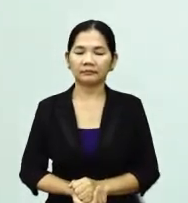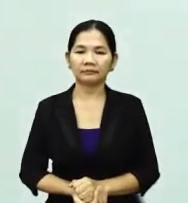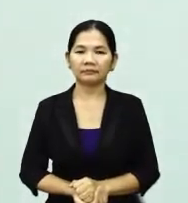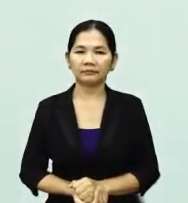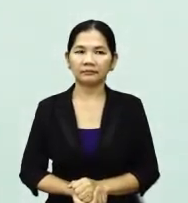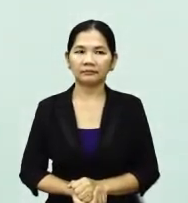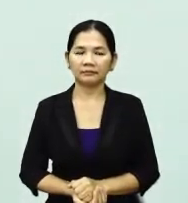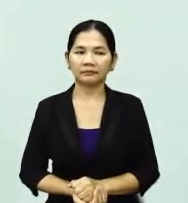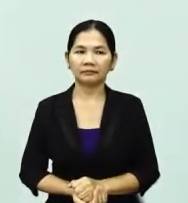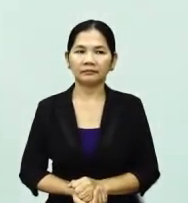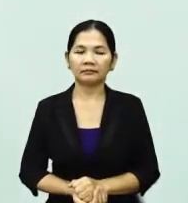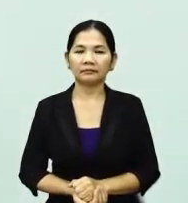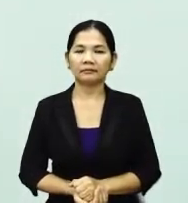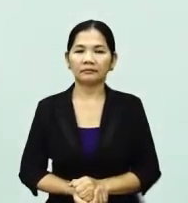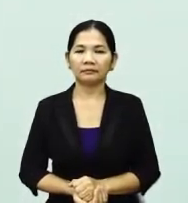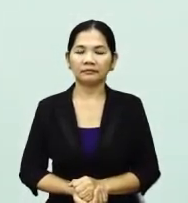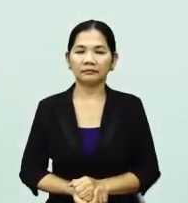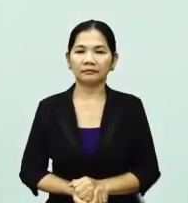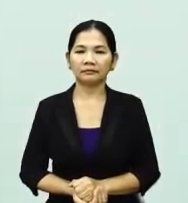rô tì nè con.